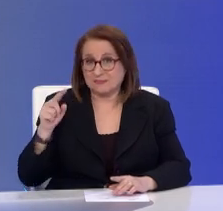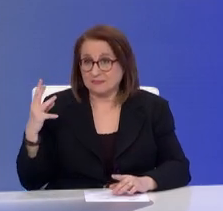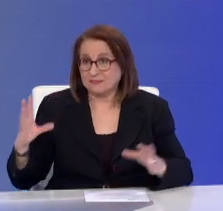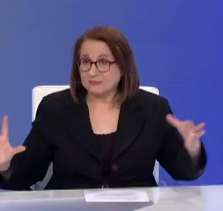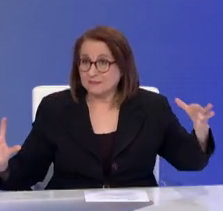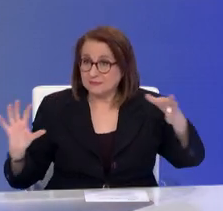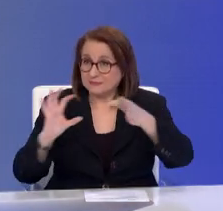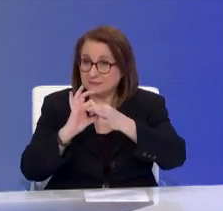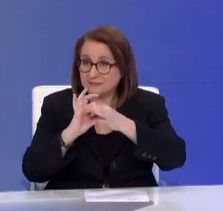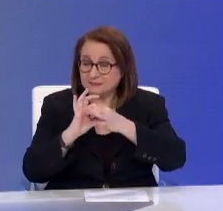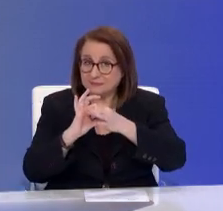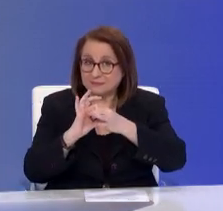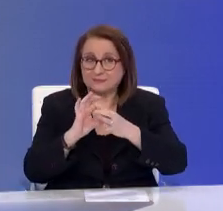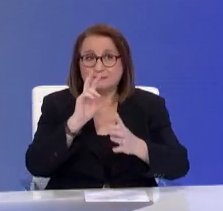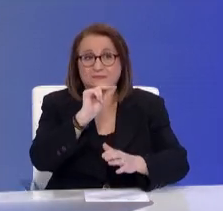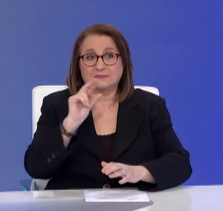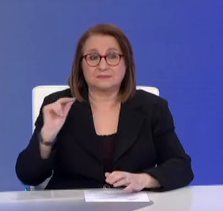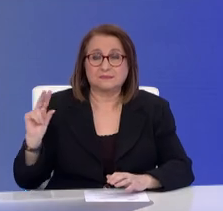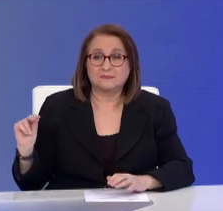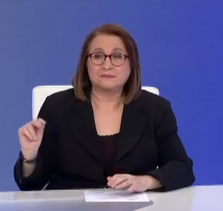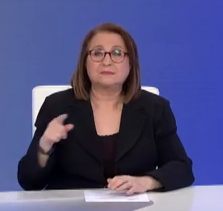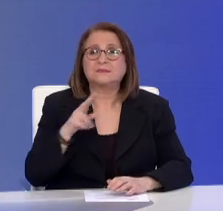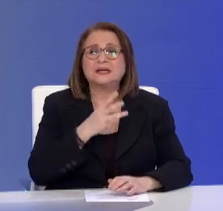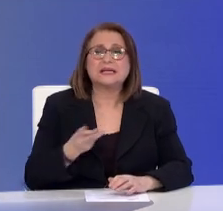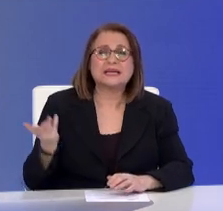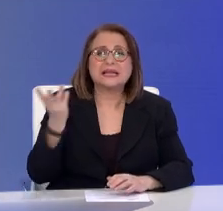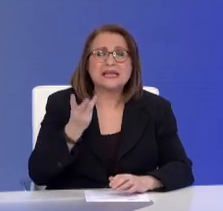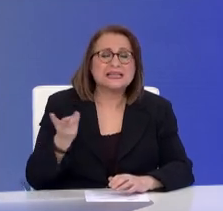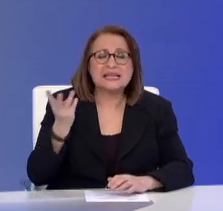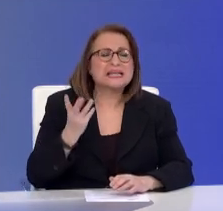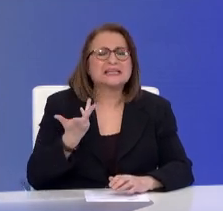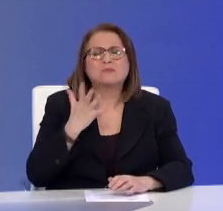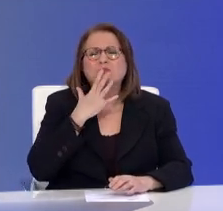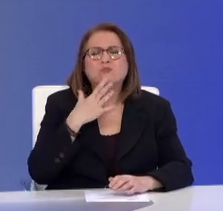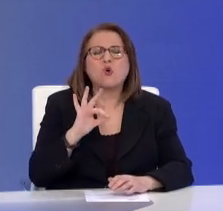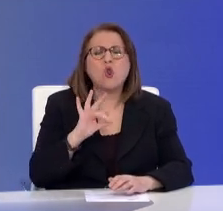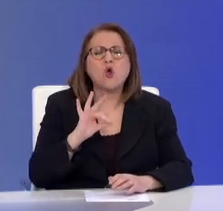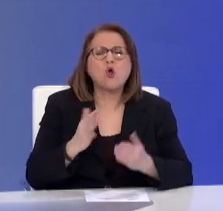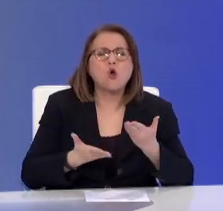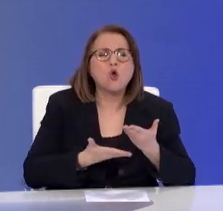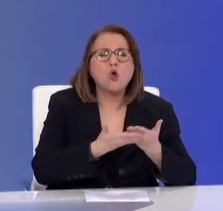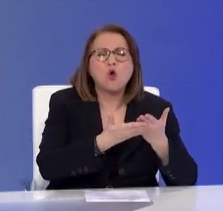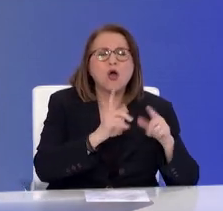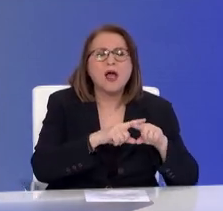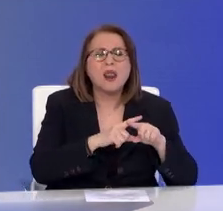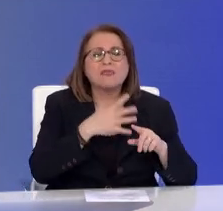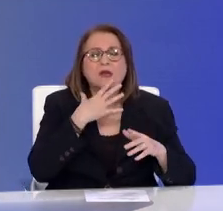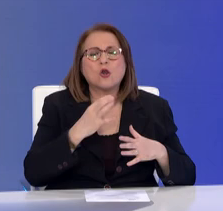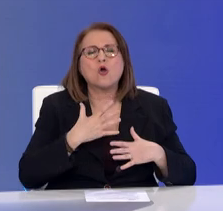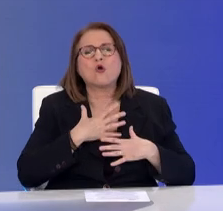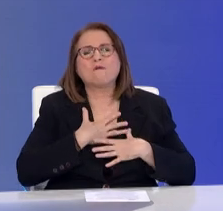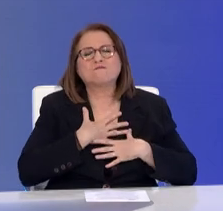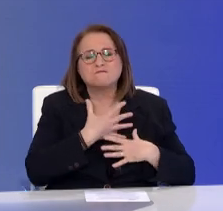είχε ένα κοινό παρονομαστή. Την κοινή αγάπη και την αμοιβαία